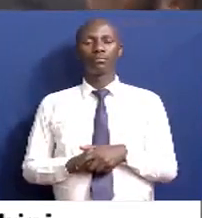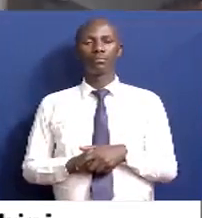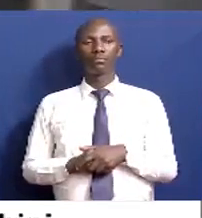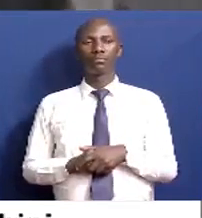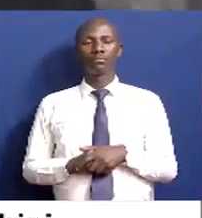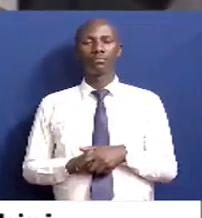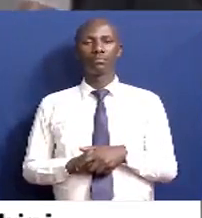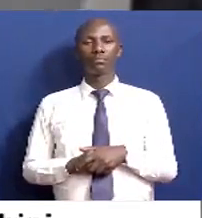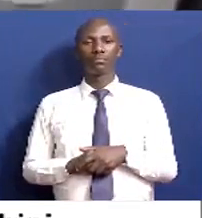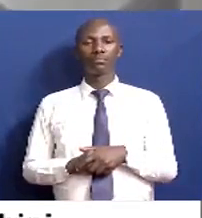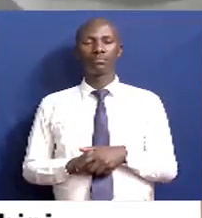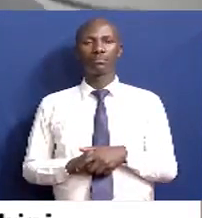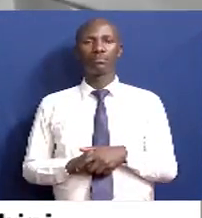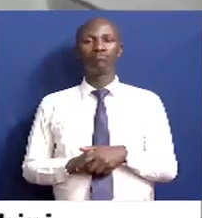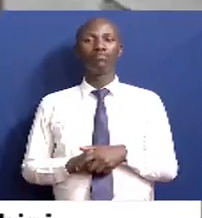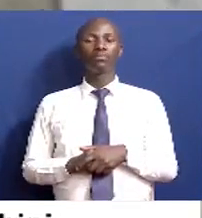Astai.